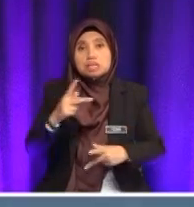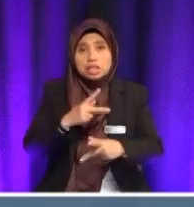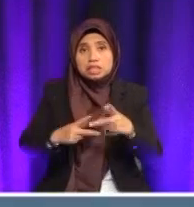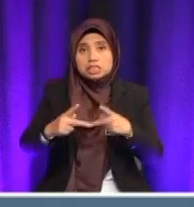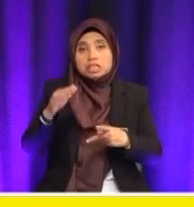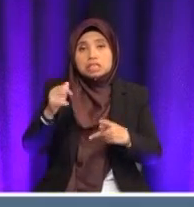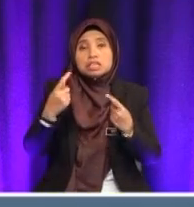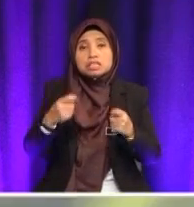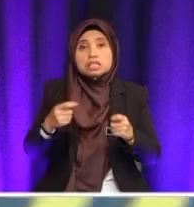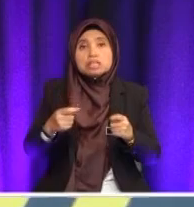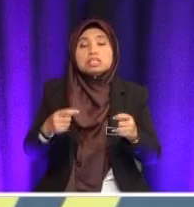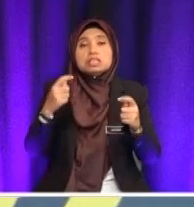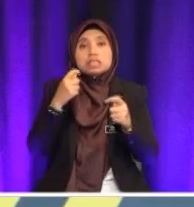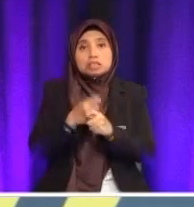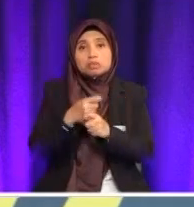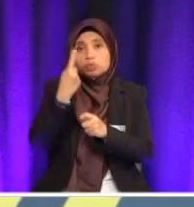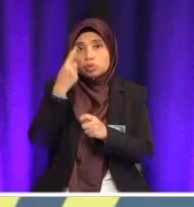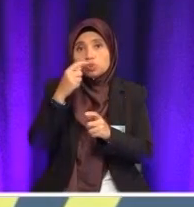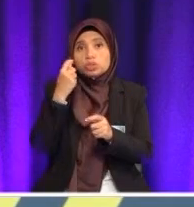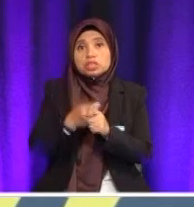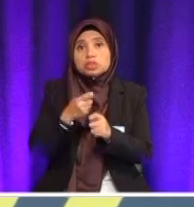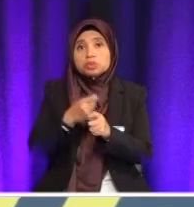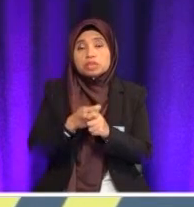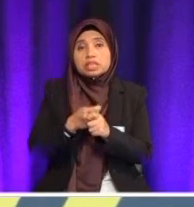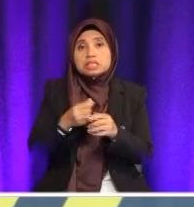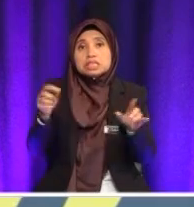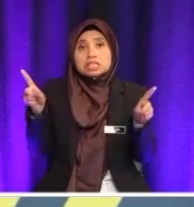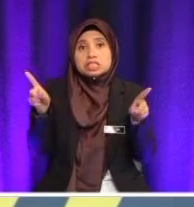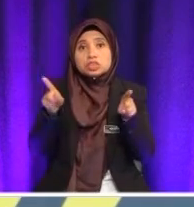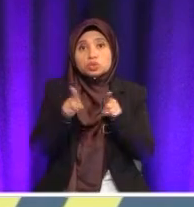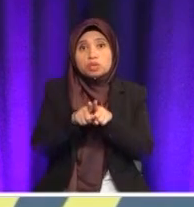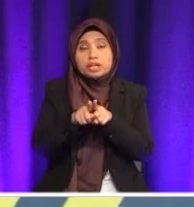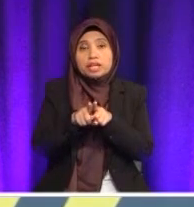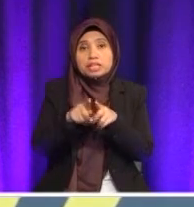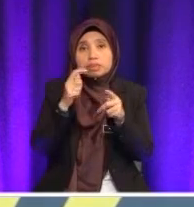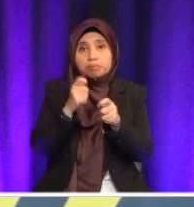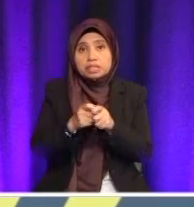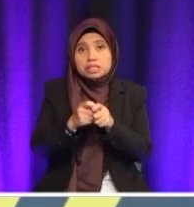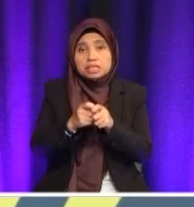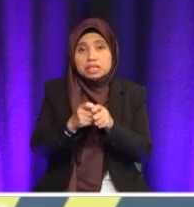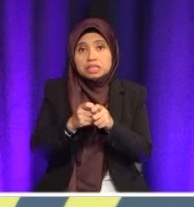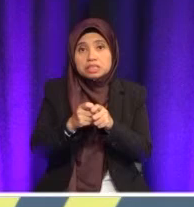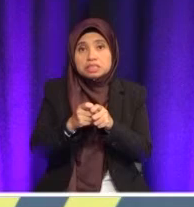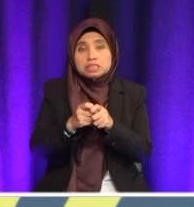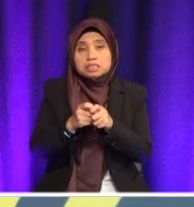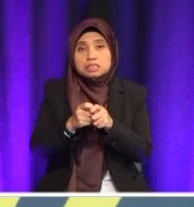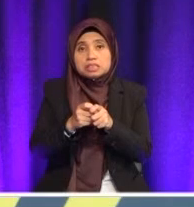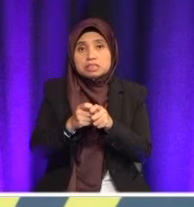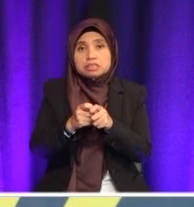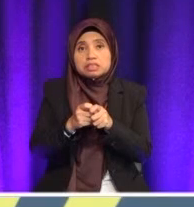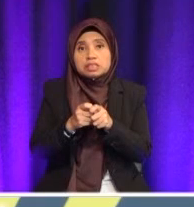ditetapkan untuk menentukan kesesuaian ya ketepatan kecakapan